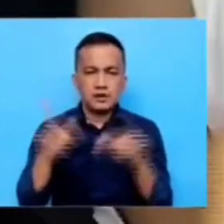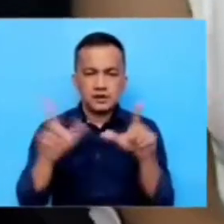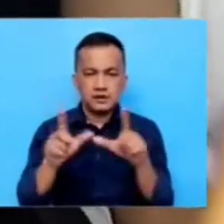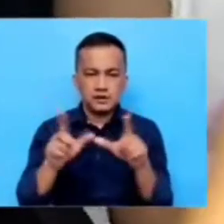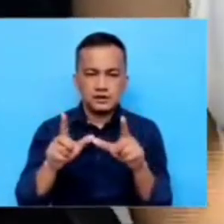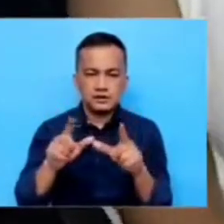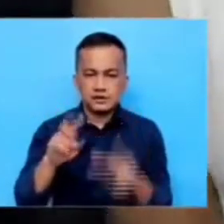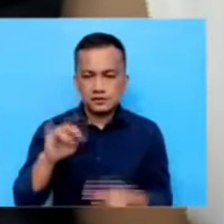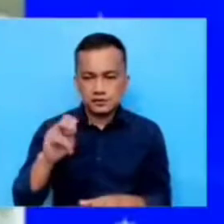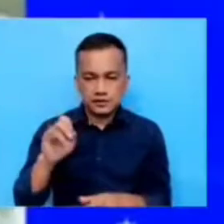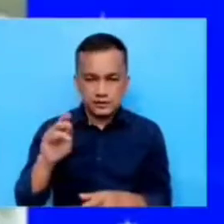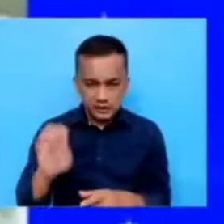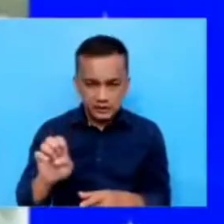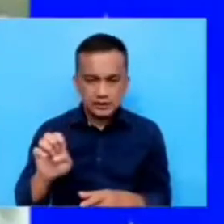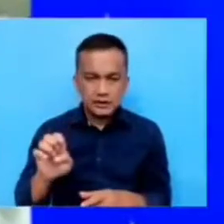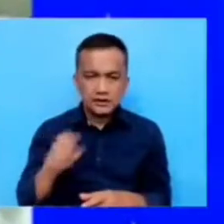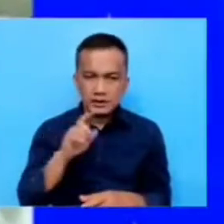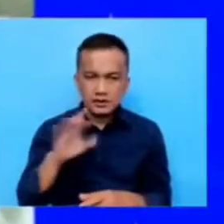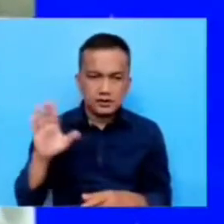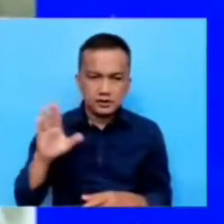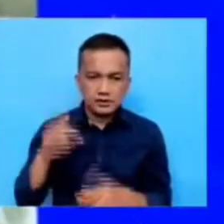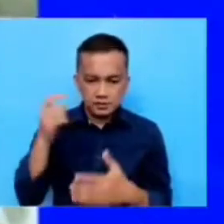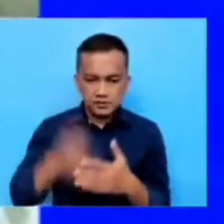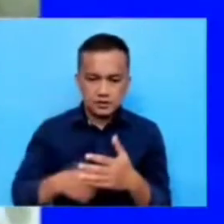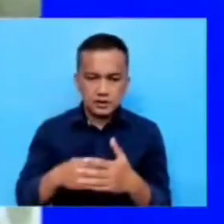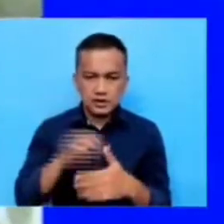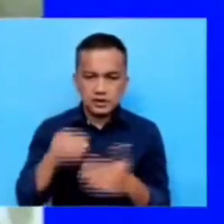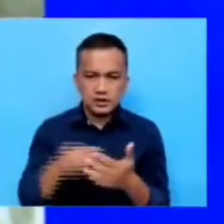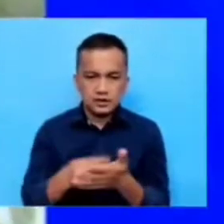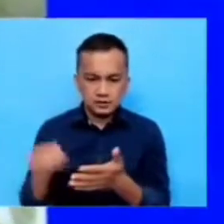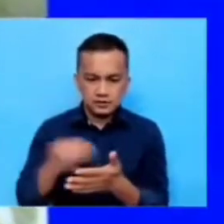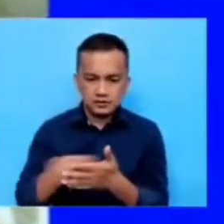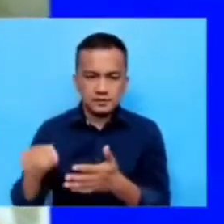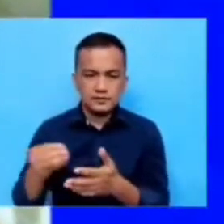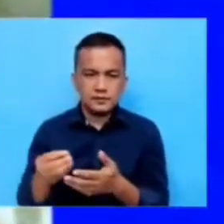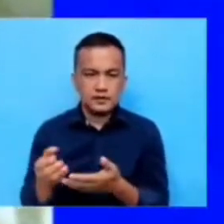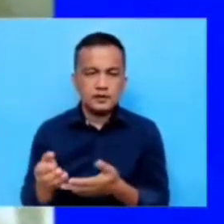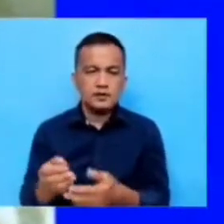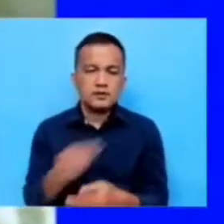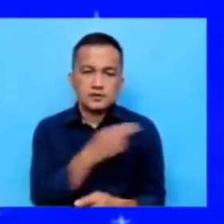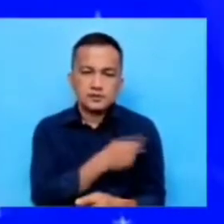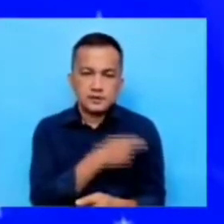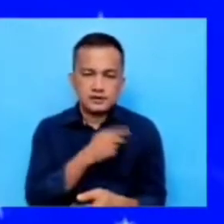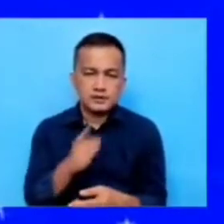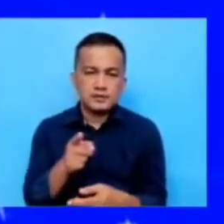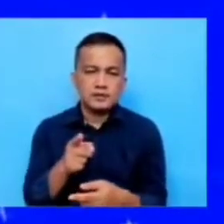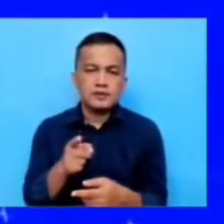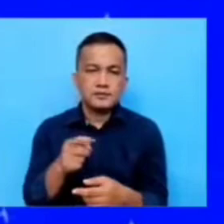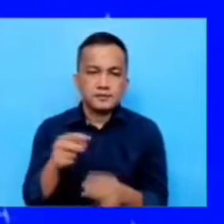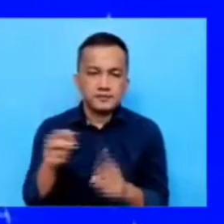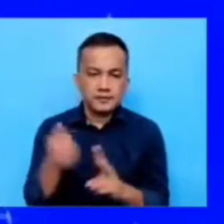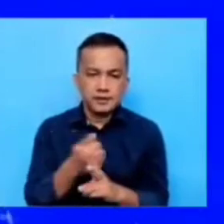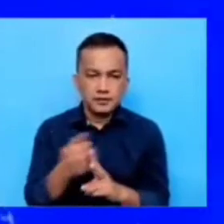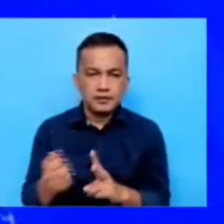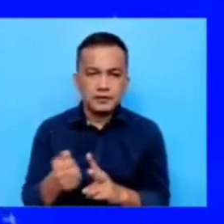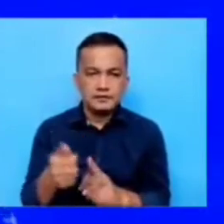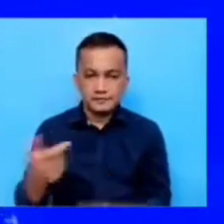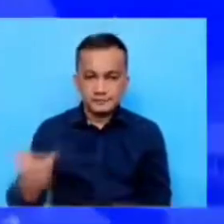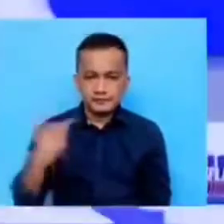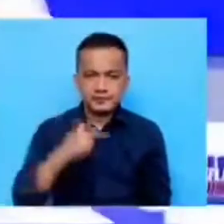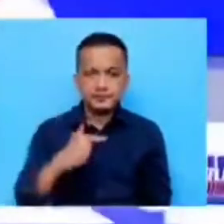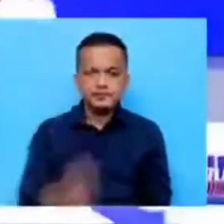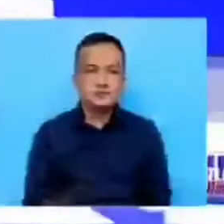Vicente na sasagutin ang lahat ng gastusin sa pagkapagamot ng biktima. Nagbabalita mula sa frontline, Ryan Ang, News